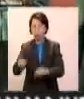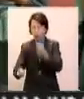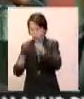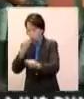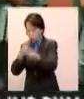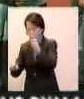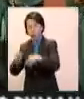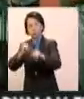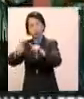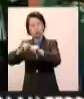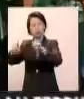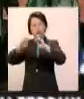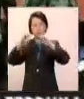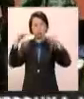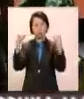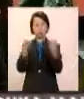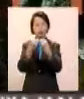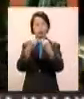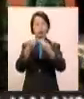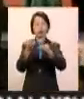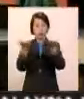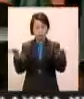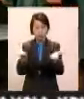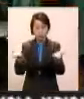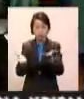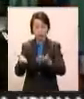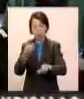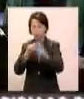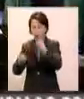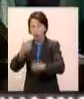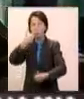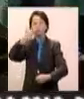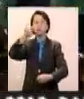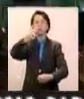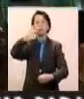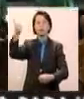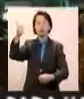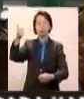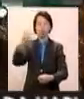tradisi masyarakat tempatan. Betul, ya.